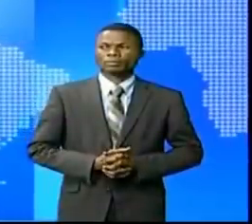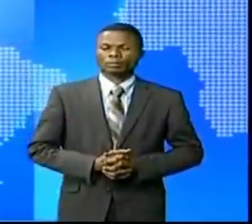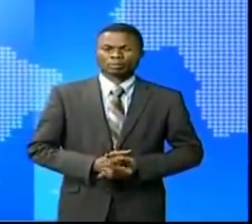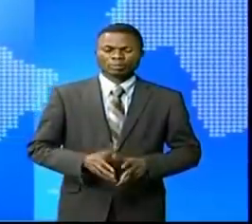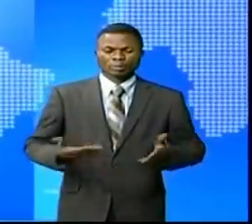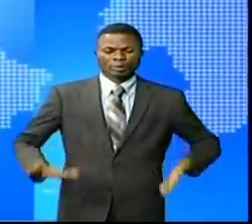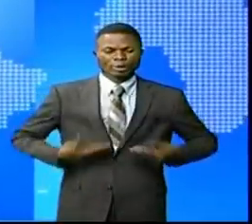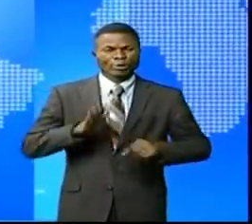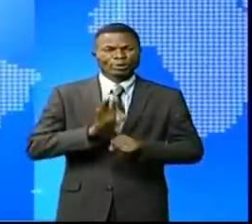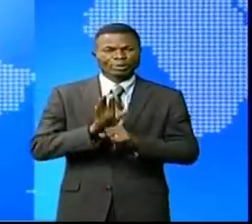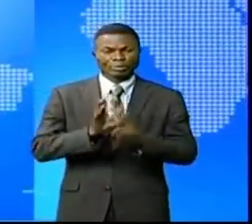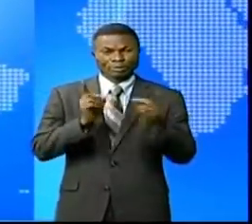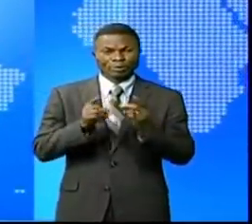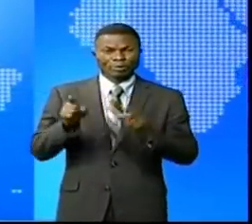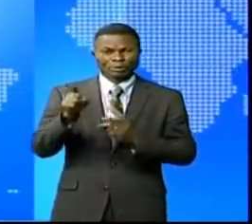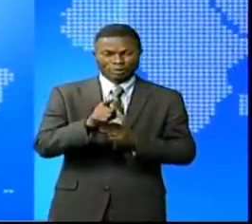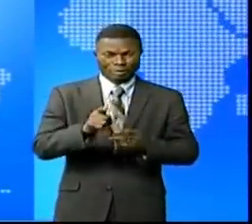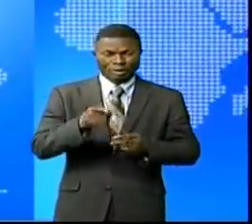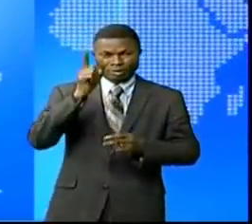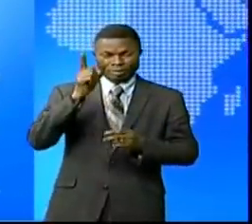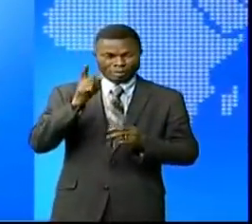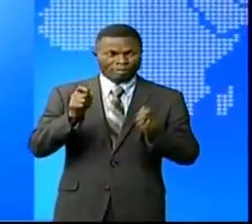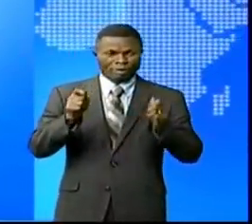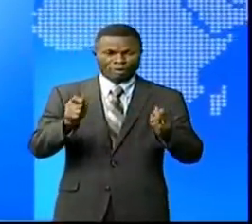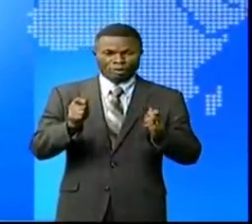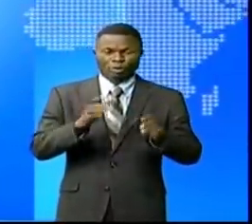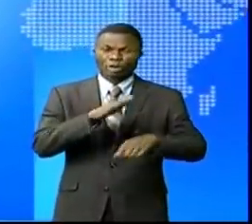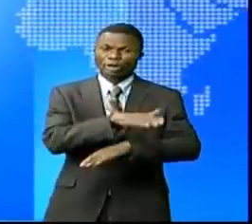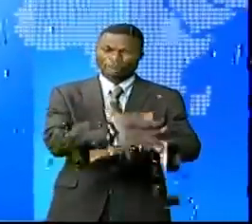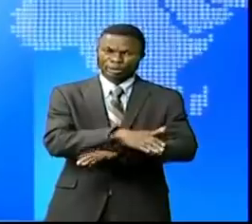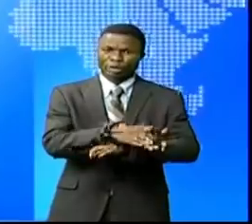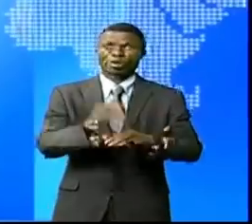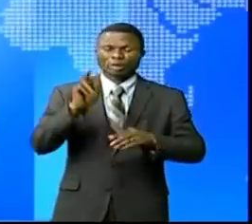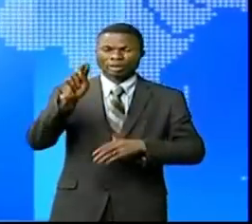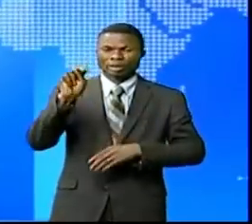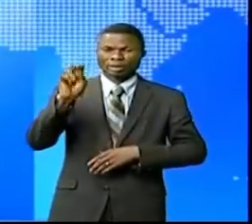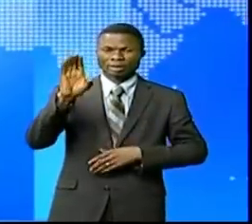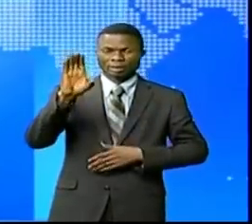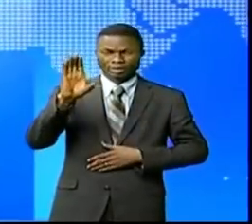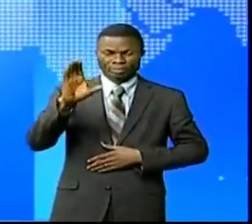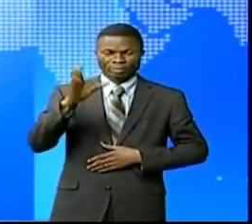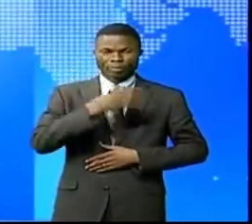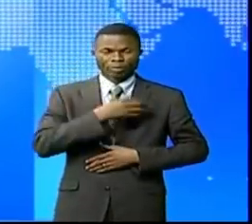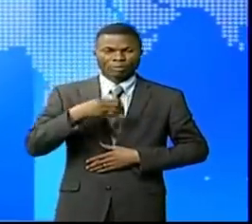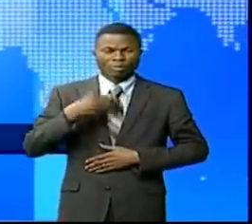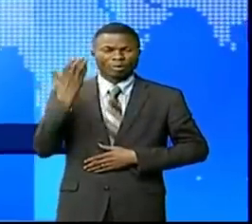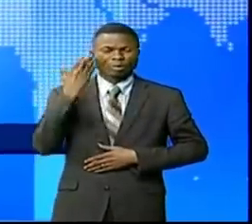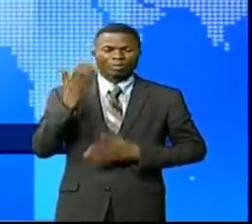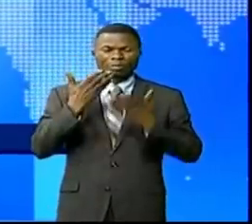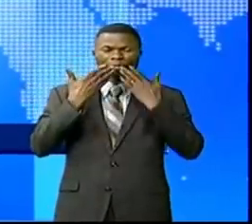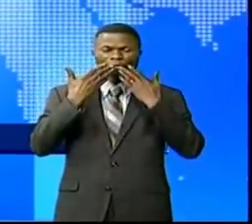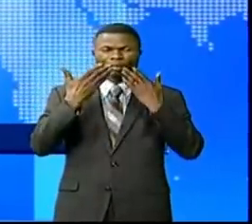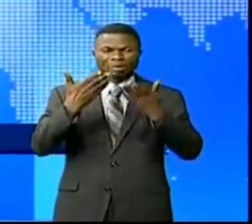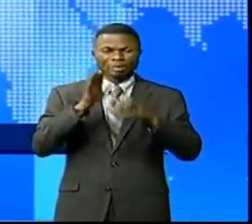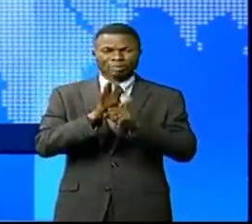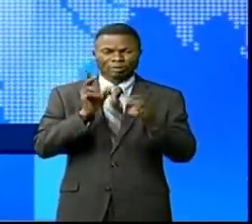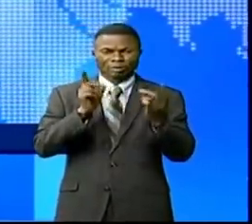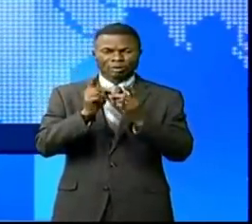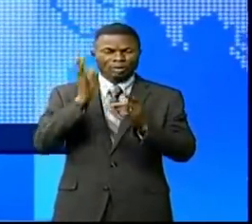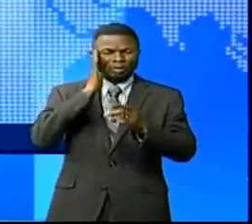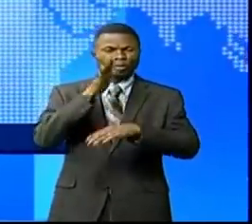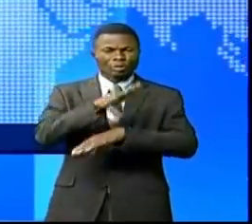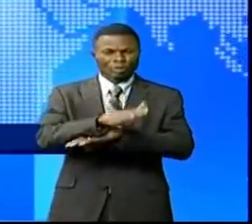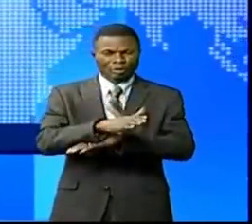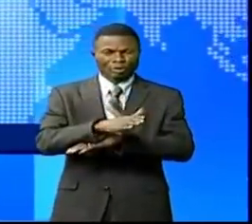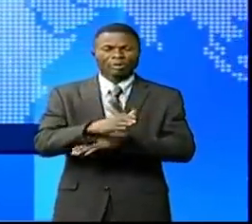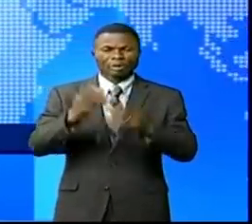sommes heureux de vous retrouver pour cette première édition Vesperal sur nos antennes de la RTNT. Mesdames, messieurs, bonsoir et merci de nous